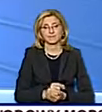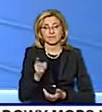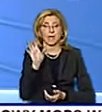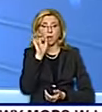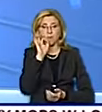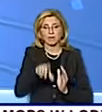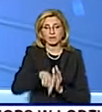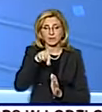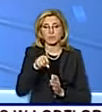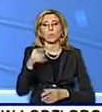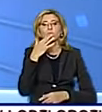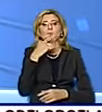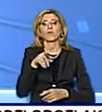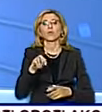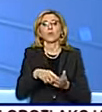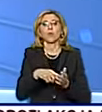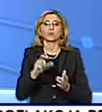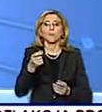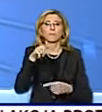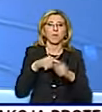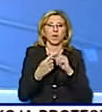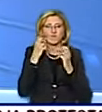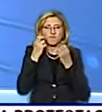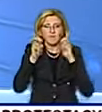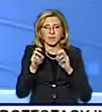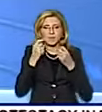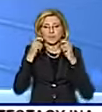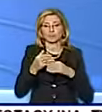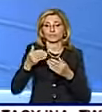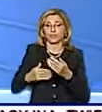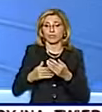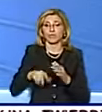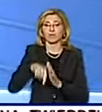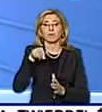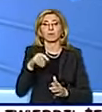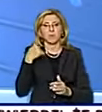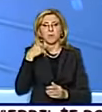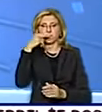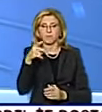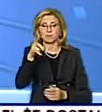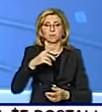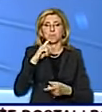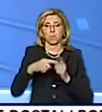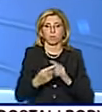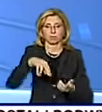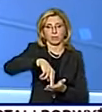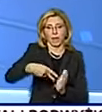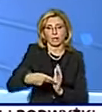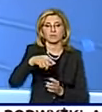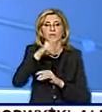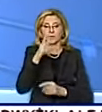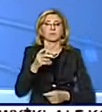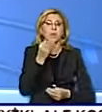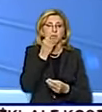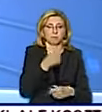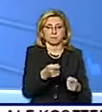Kiełbasa wyborcza, tak zwykle określa się to, co politycy wymyślają przed wyborami. Oglądaliśmy już polityków tańczących, rozdających posiłki